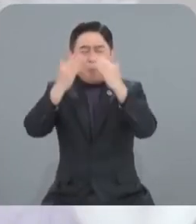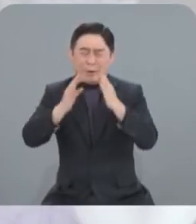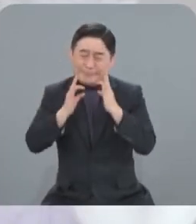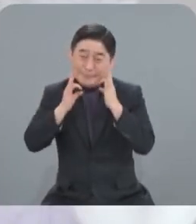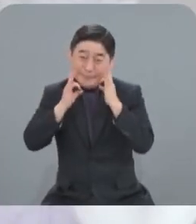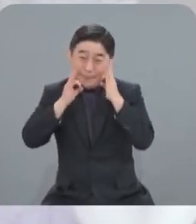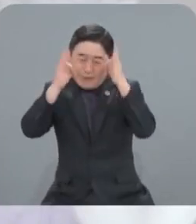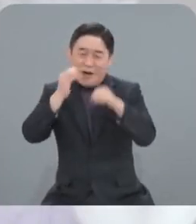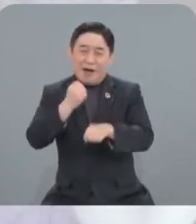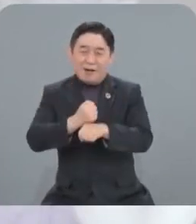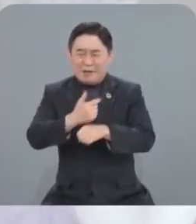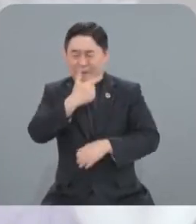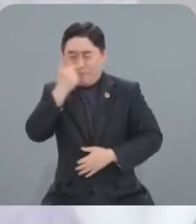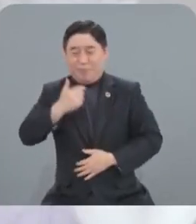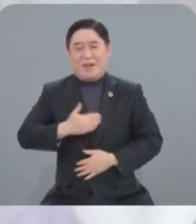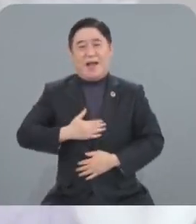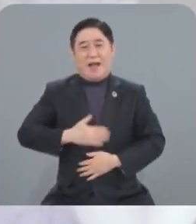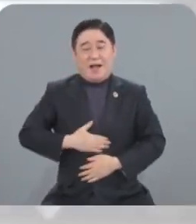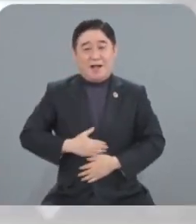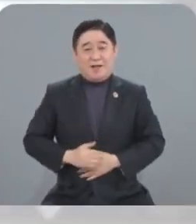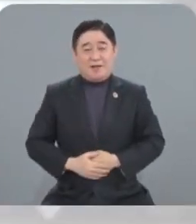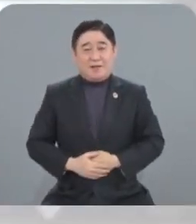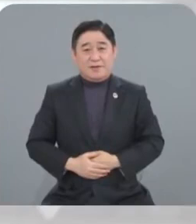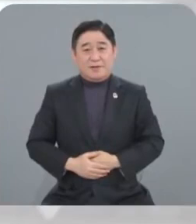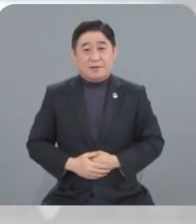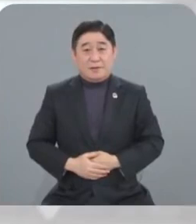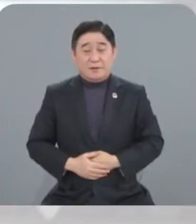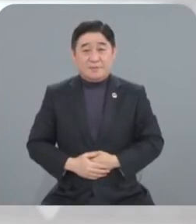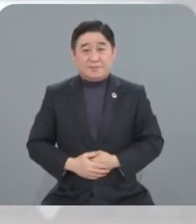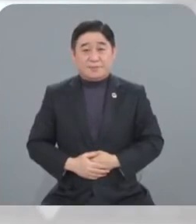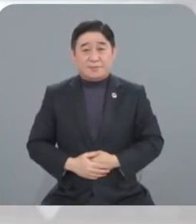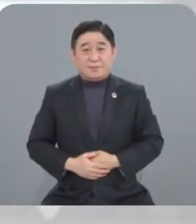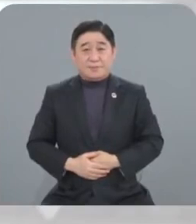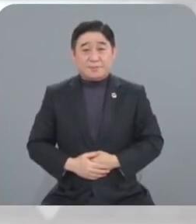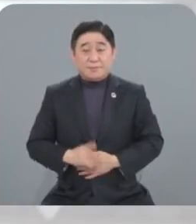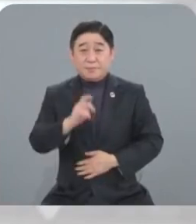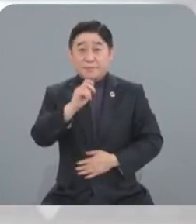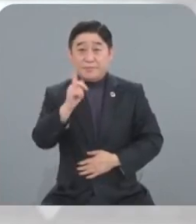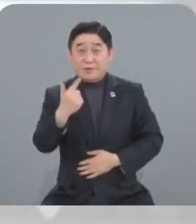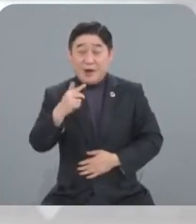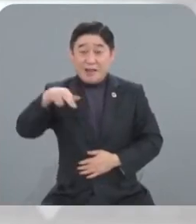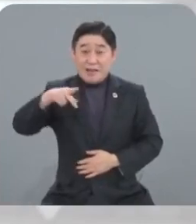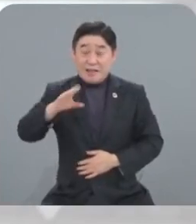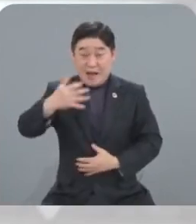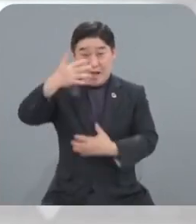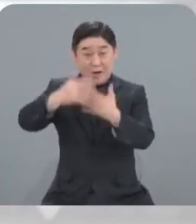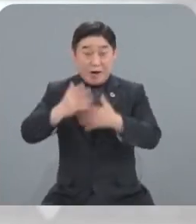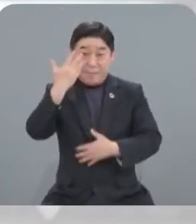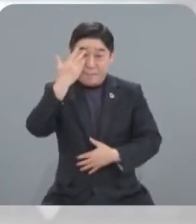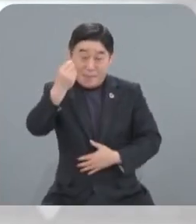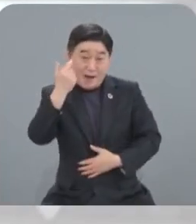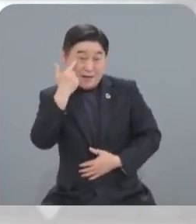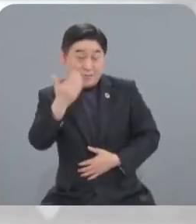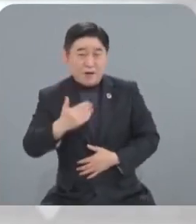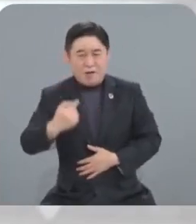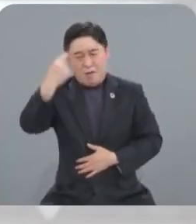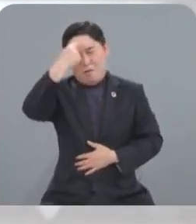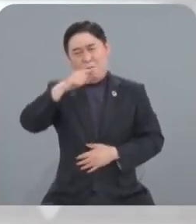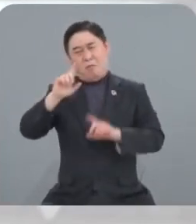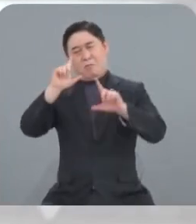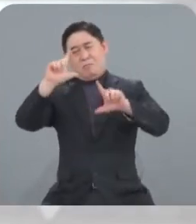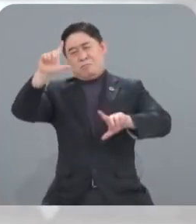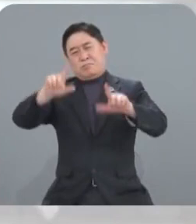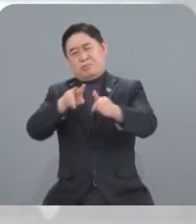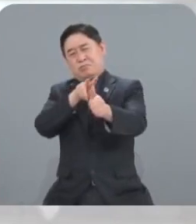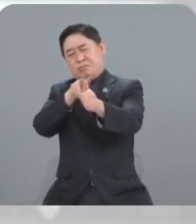다할 것이라는 걸 알 수 있습니다 혹시 관상 이라는 영화를 보셨습니까 얼굴보면